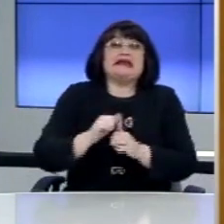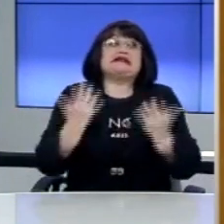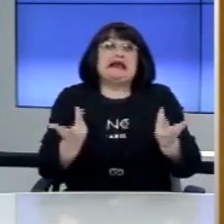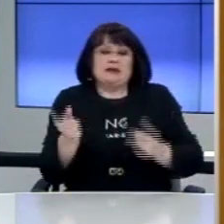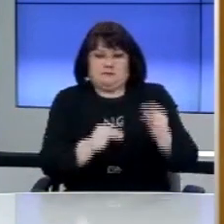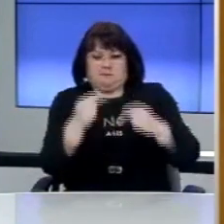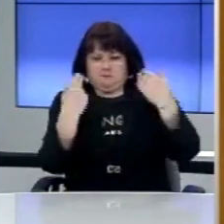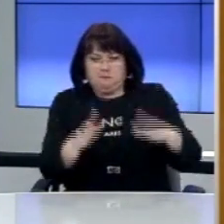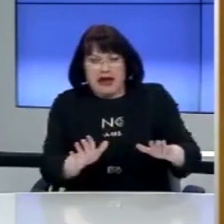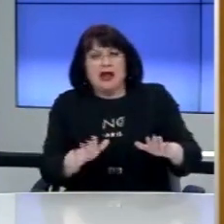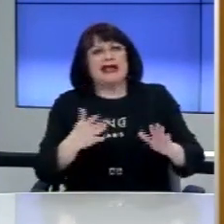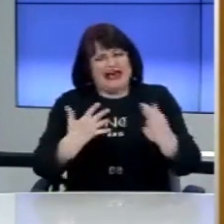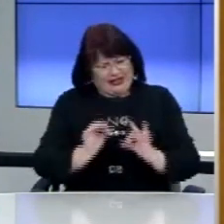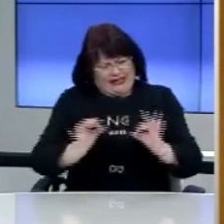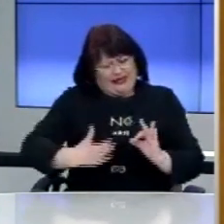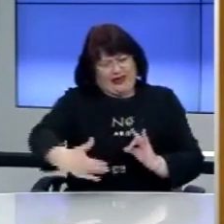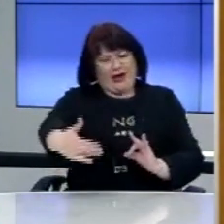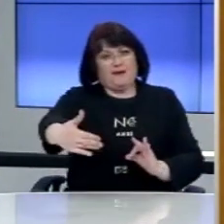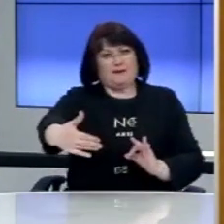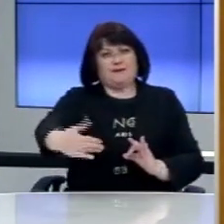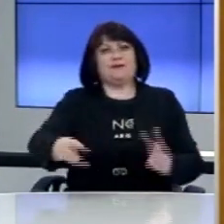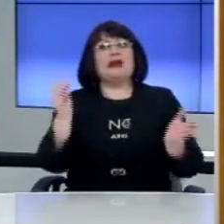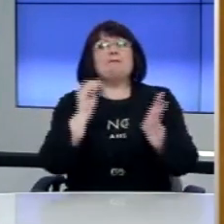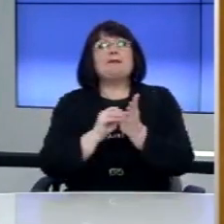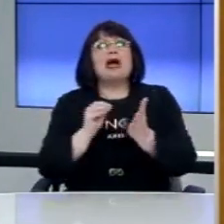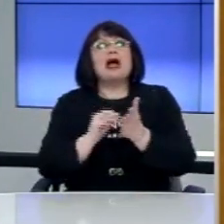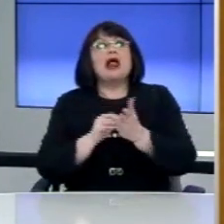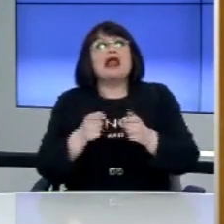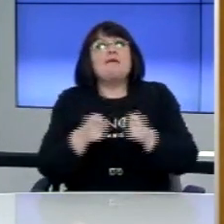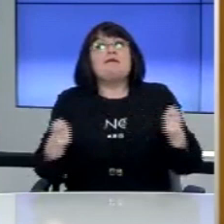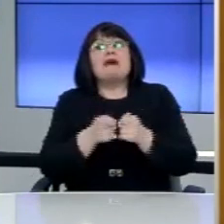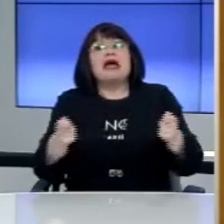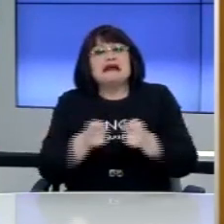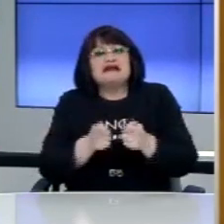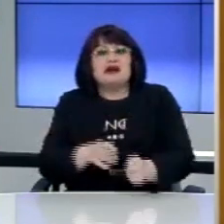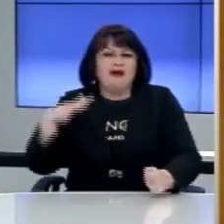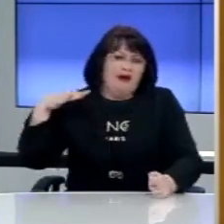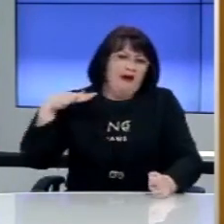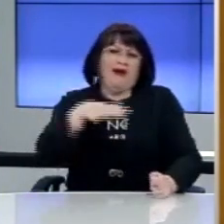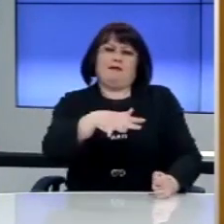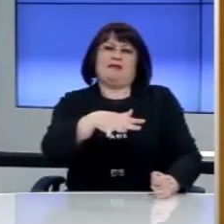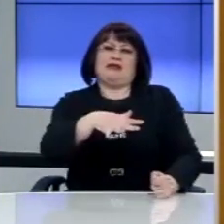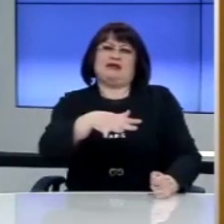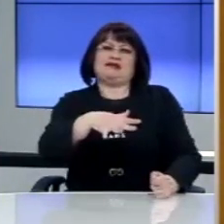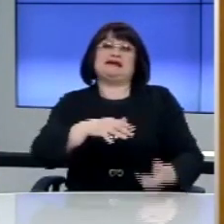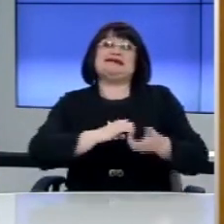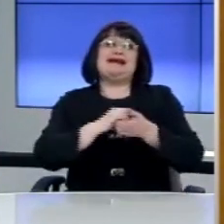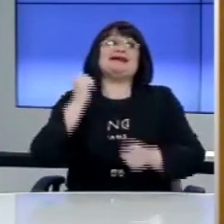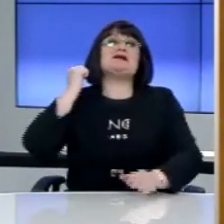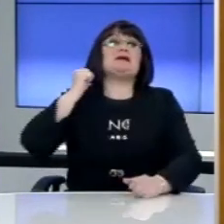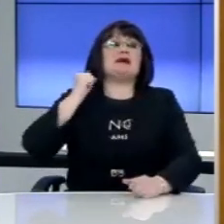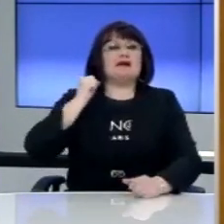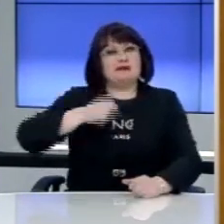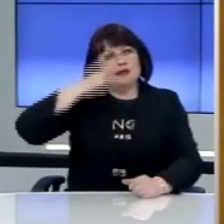ψηφίσατε, είτε δρομολογήσατε νέα επιθετικά μέτρα στο χώρο των εργασιακών και συνδικαλιστικών δικαιωμάτων